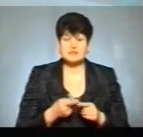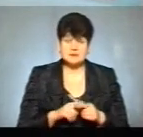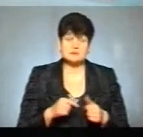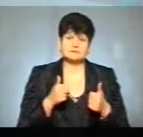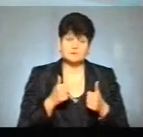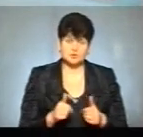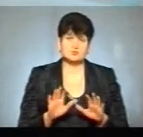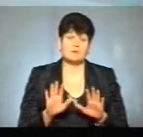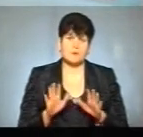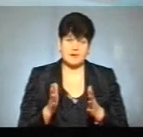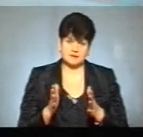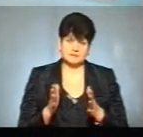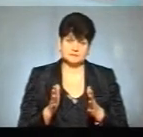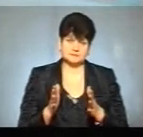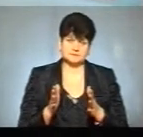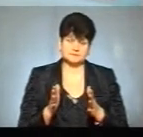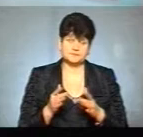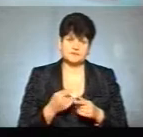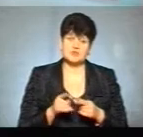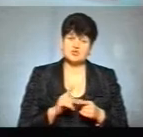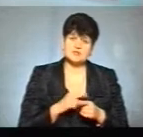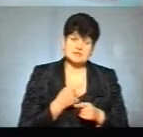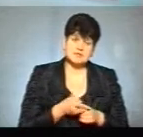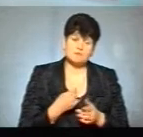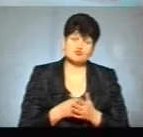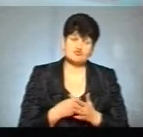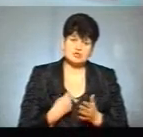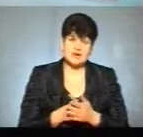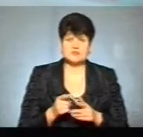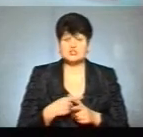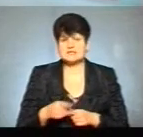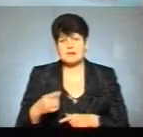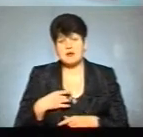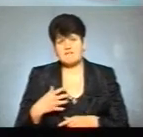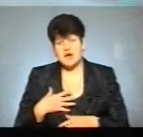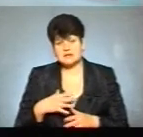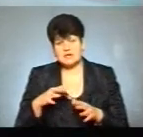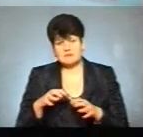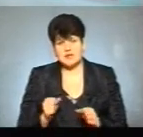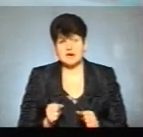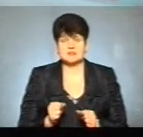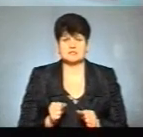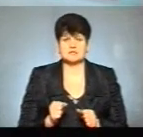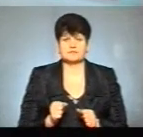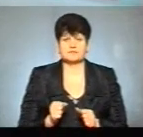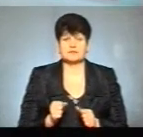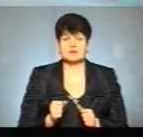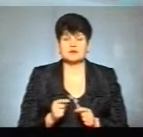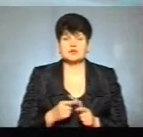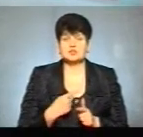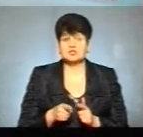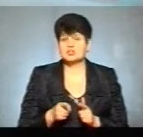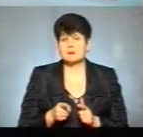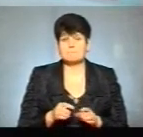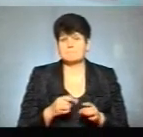позитивний момент, і чи це бюджетна сфера, чи це приватна власність, чи це наймана приватного